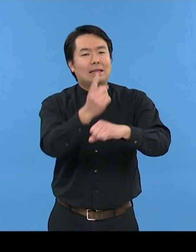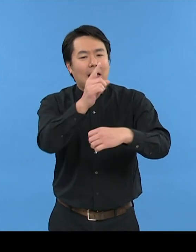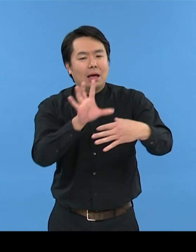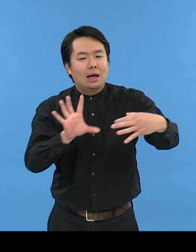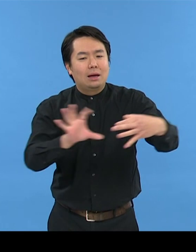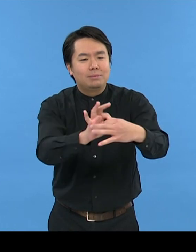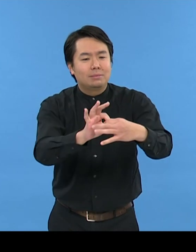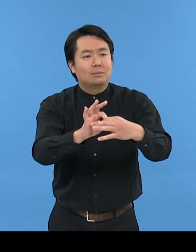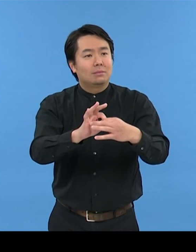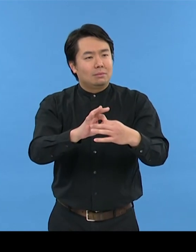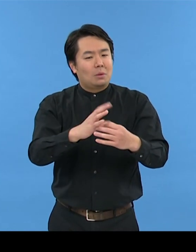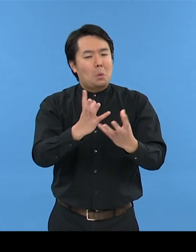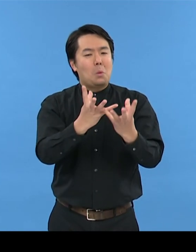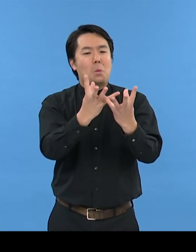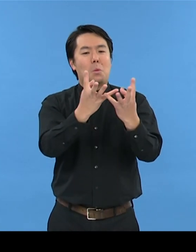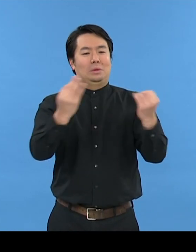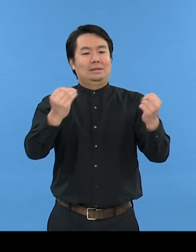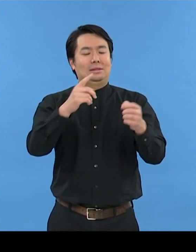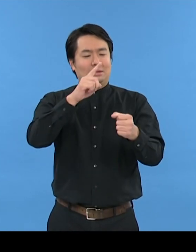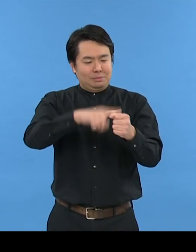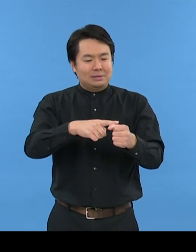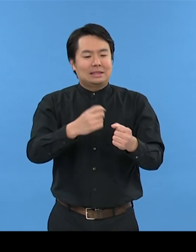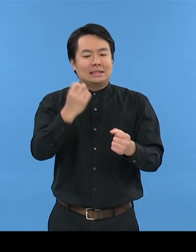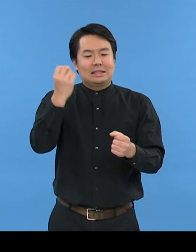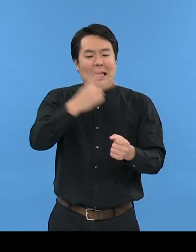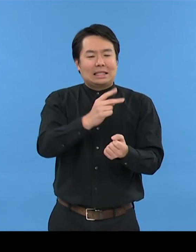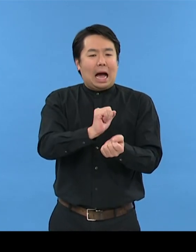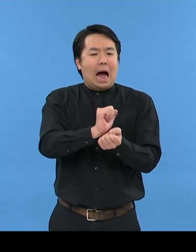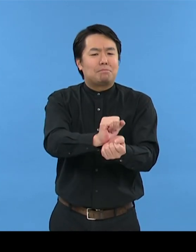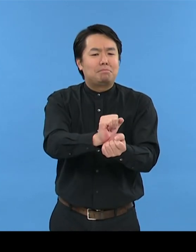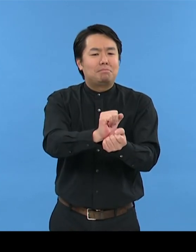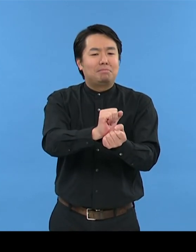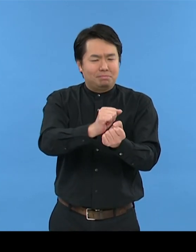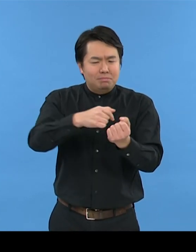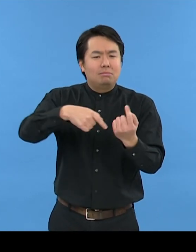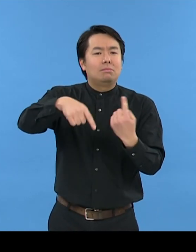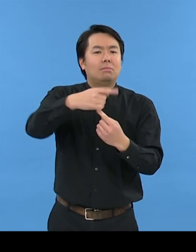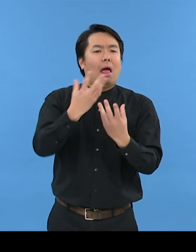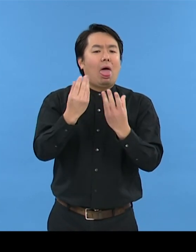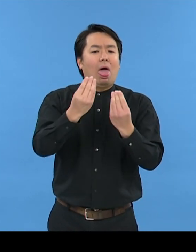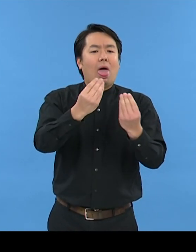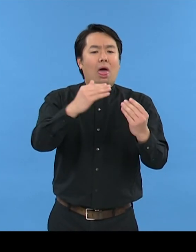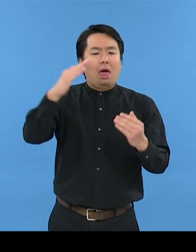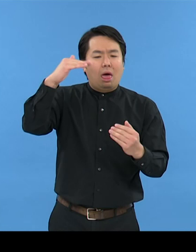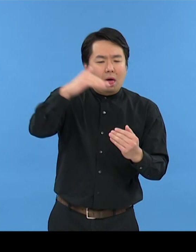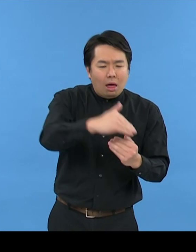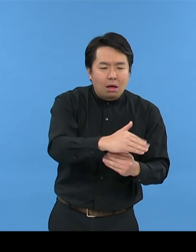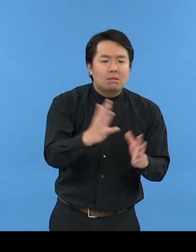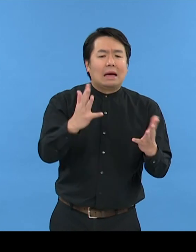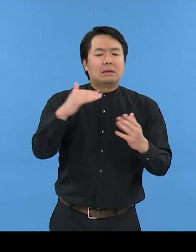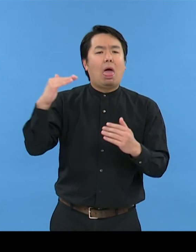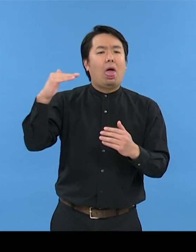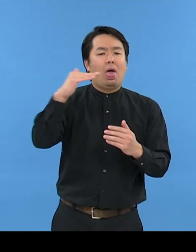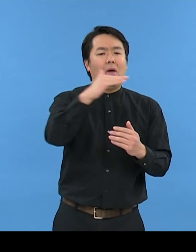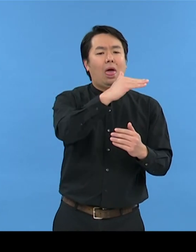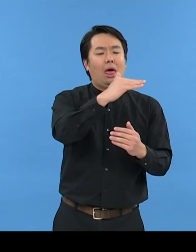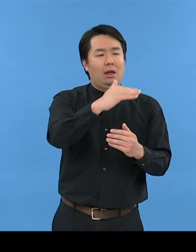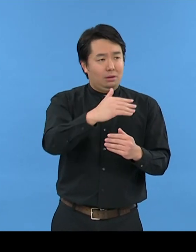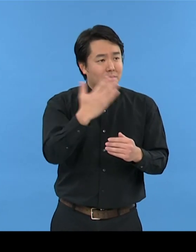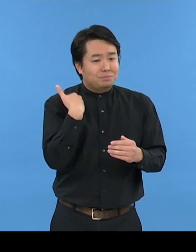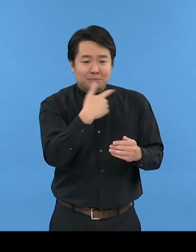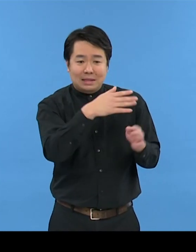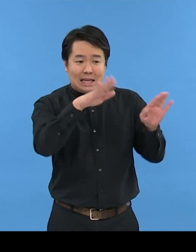犯罪のきっかけになるケースが多くてで再犯率がなかなか下がらないというのあのユーザーさんのお話と資料の中から頂きました